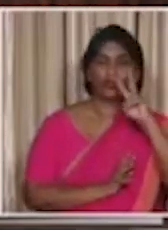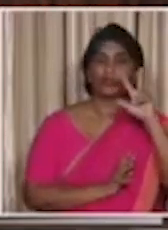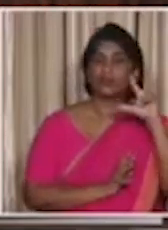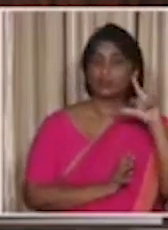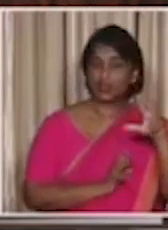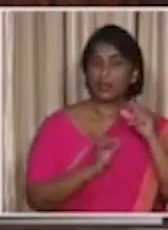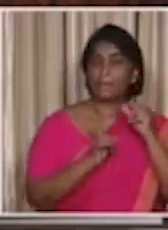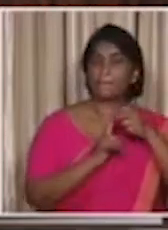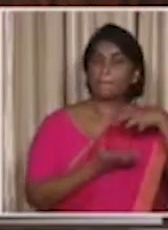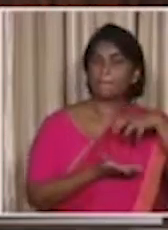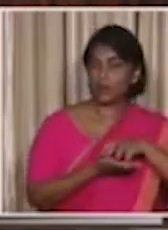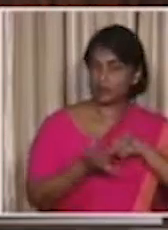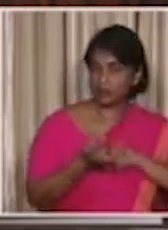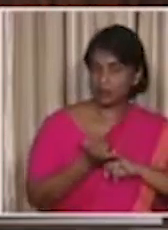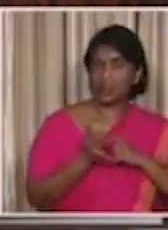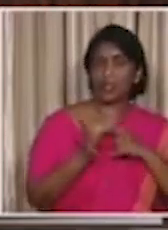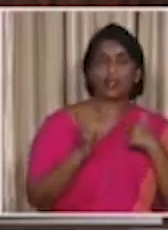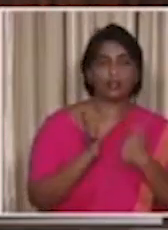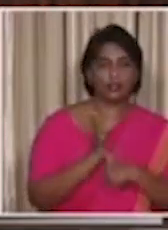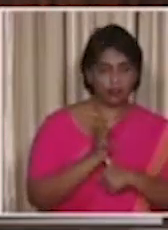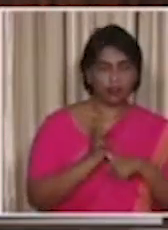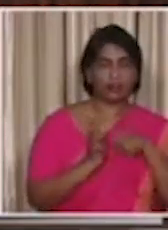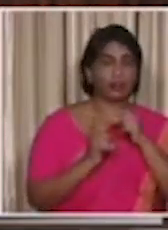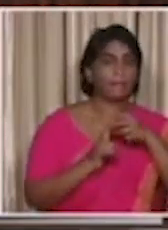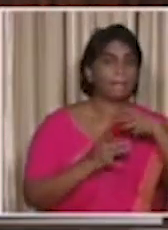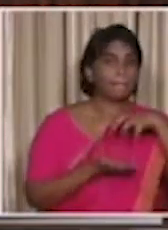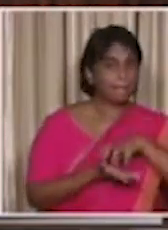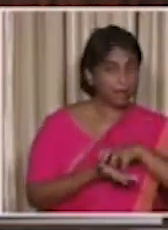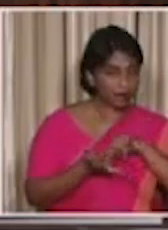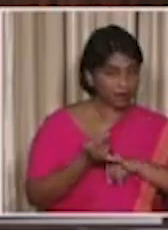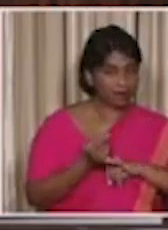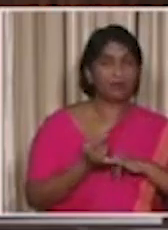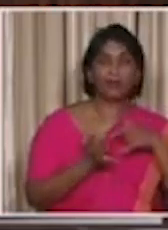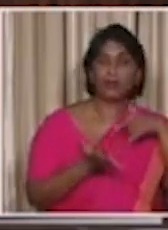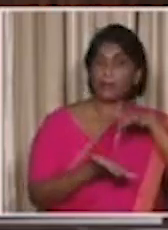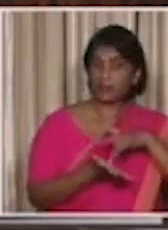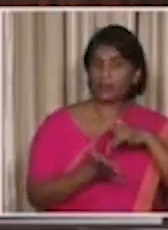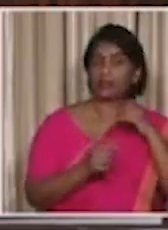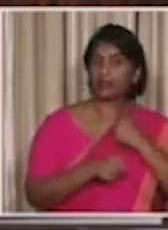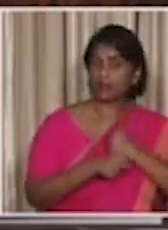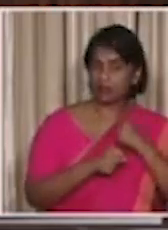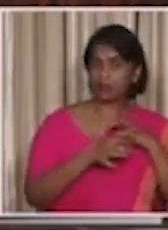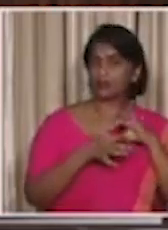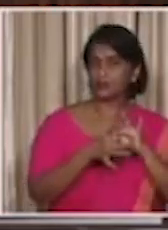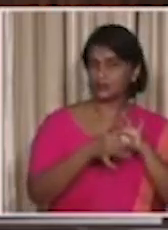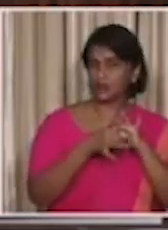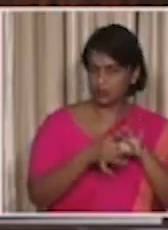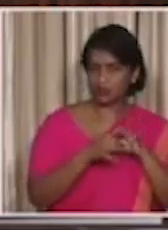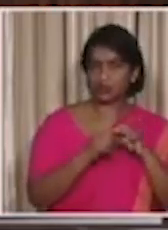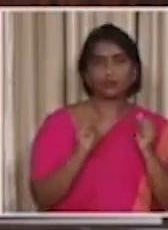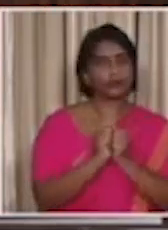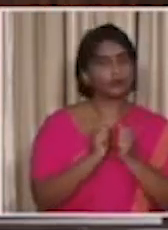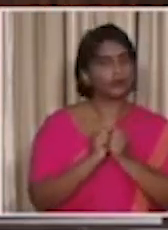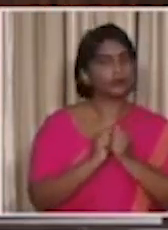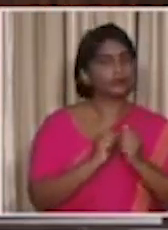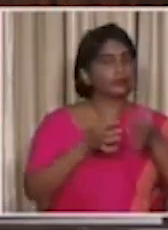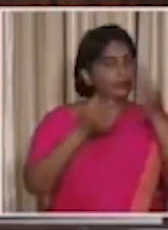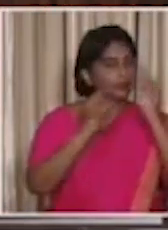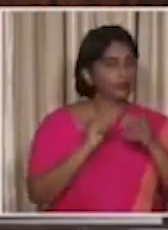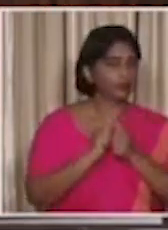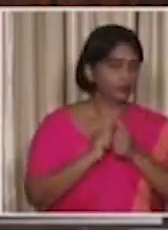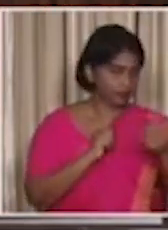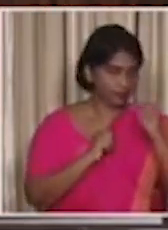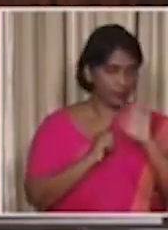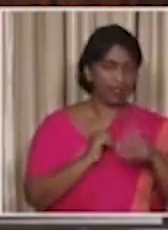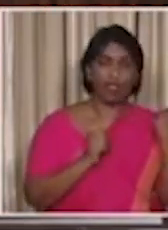දරන පළාත් සභා සංශෝධන පනත. පළාත් සභා හා මධ්‍යම ආණ්ඩුව අතර සම්බන්ධීකරණ කාර්යයන් විධිමත් කිරීම